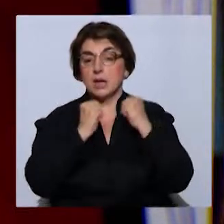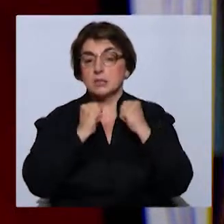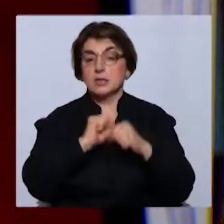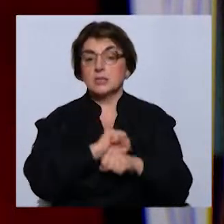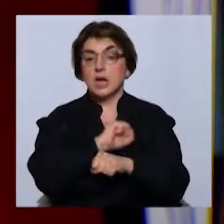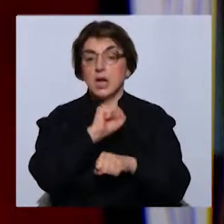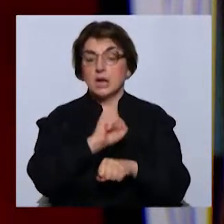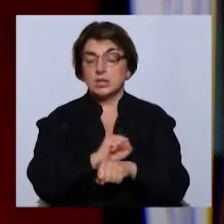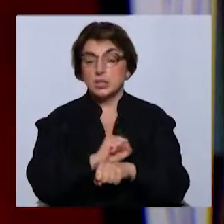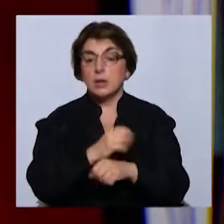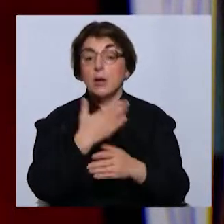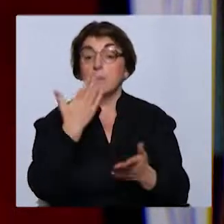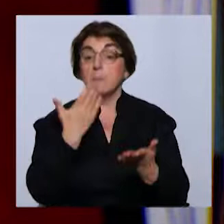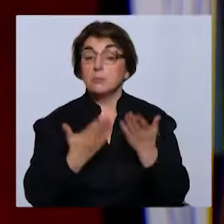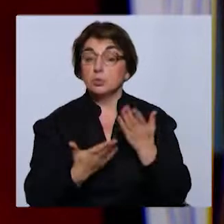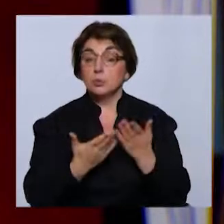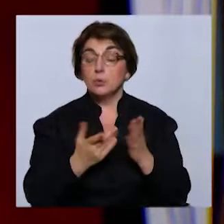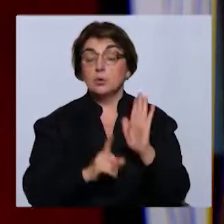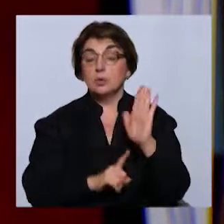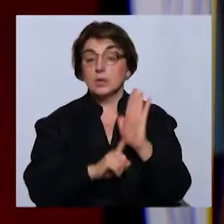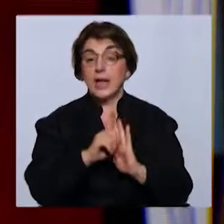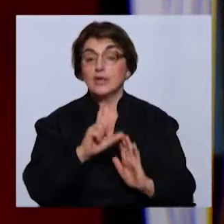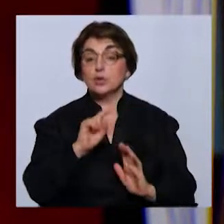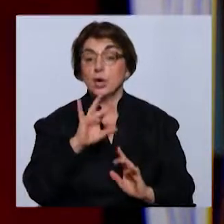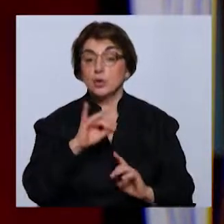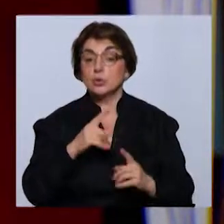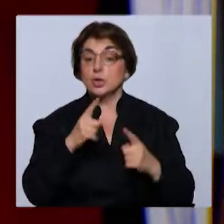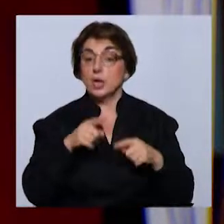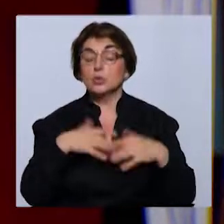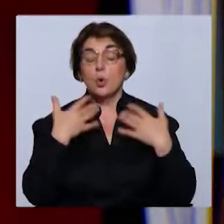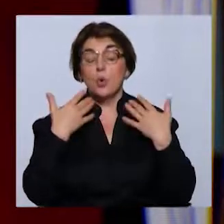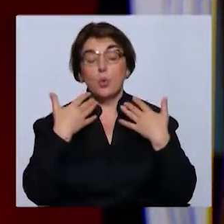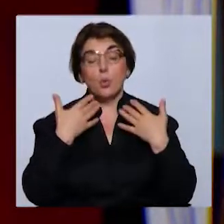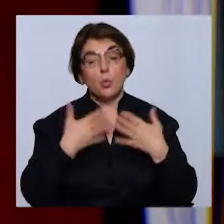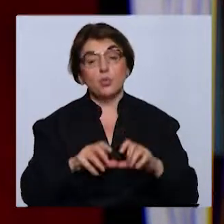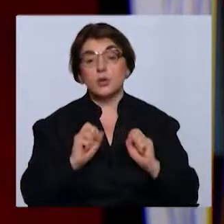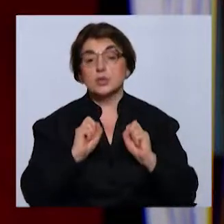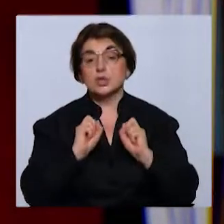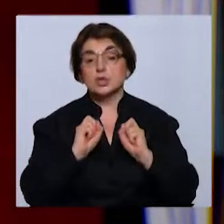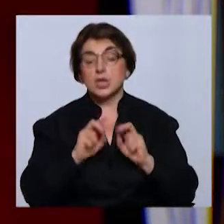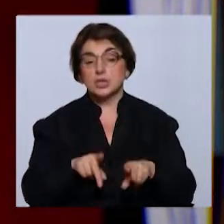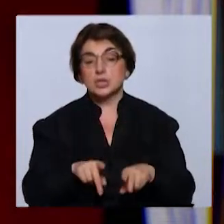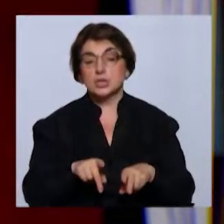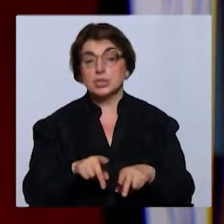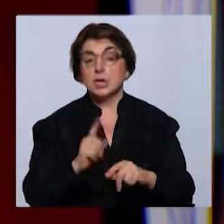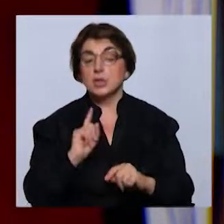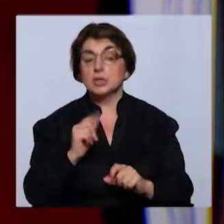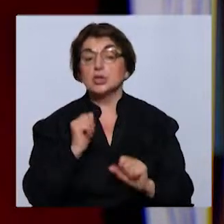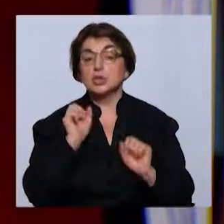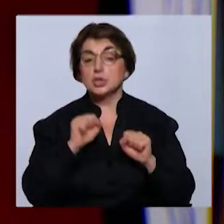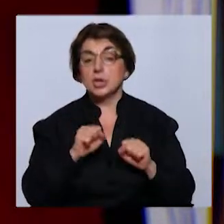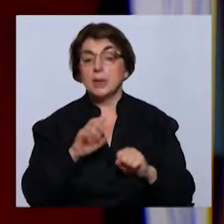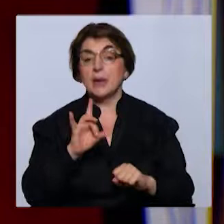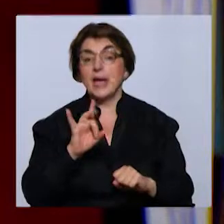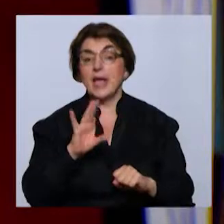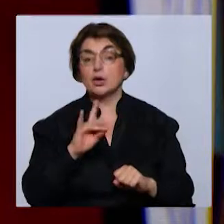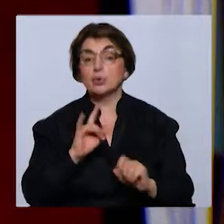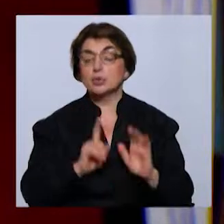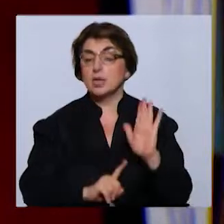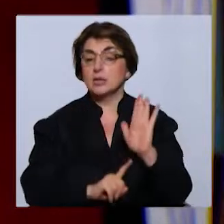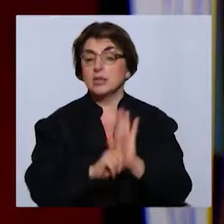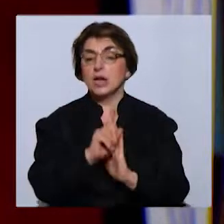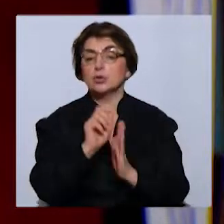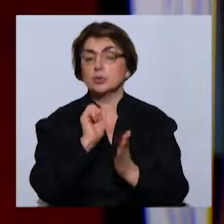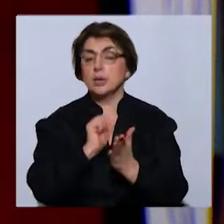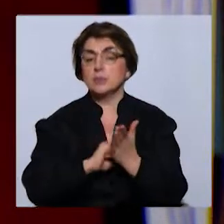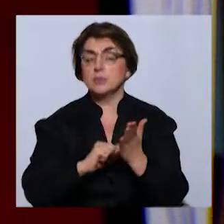თუ ეროზია დაიწყო მაშინ უკვე ეს თითქმის შეუქცევადი პროცესი არის რით შეიძლება ეროზია დაიწყოს აი